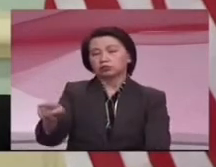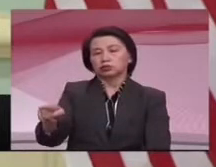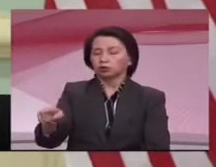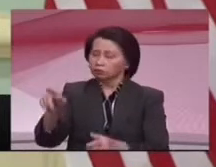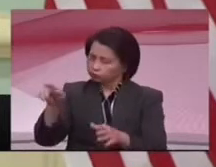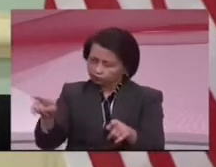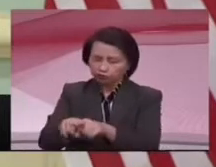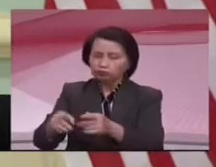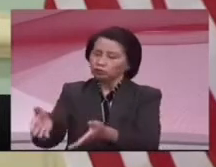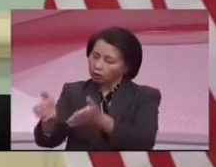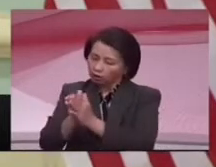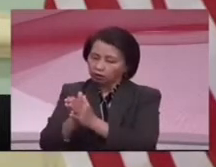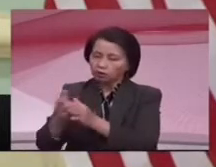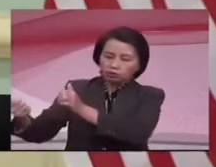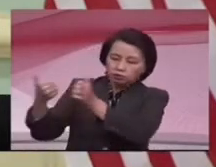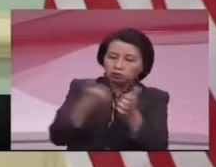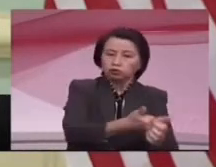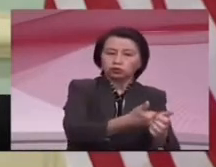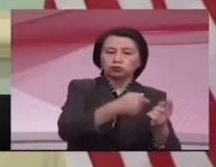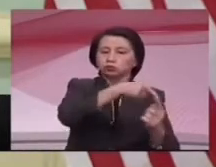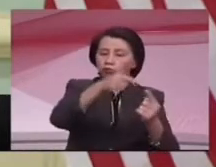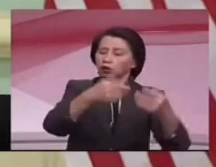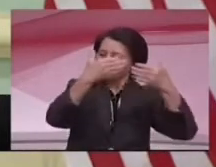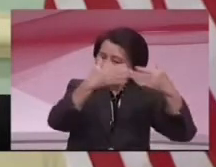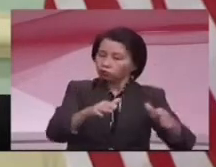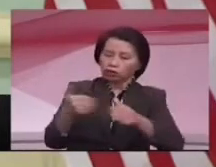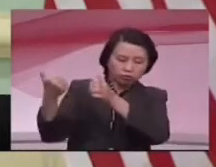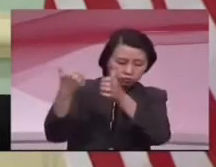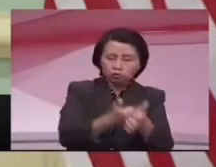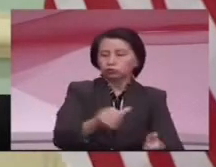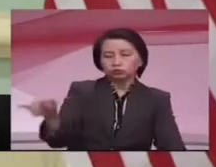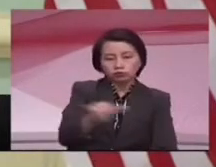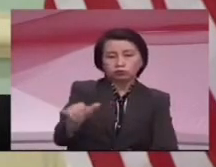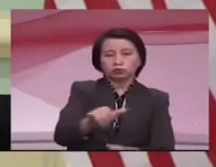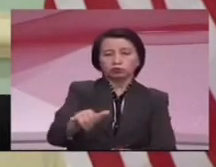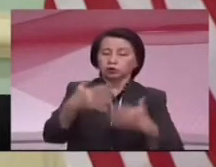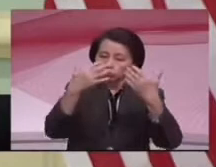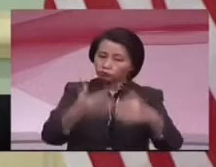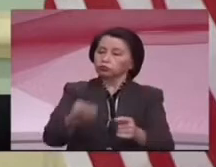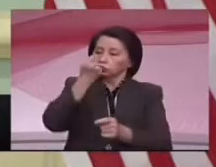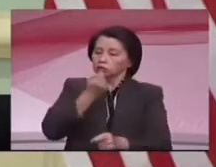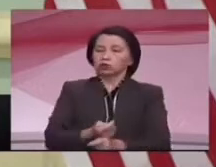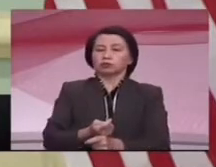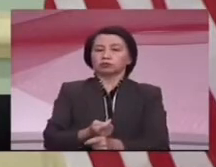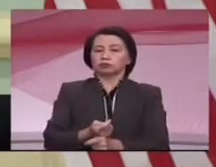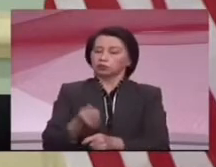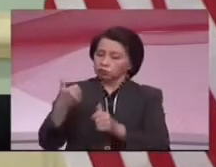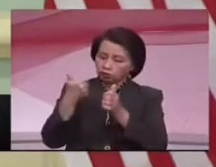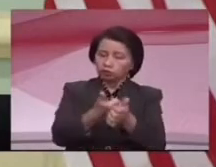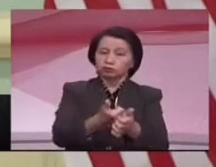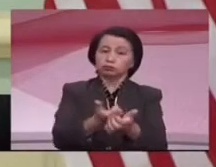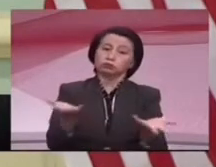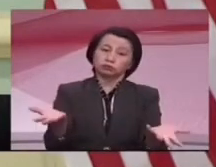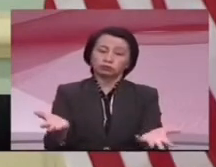juga disarankan untuk mengikut Pareh pembukaan penuh sekolah yang telah ditetapkan